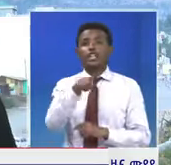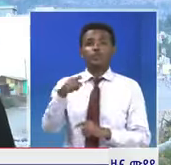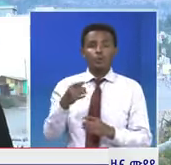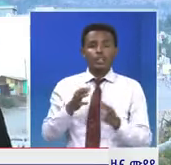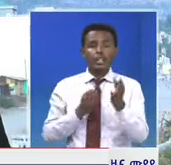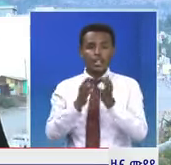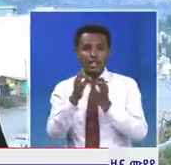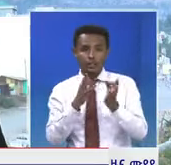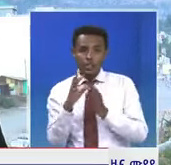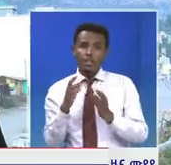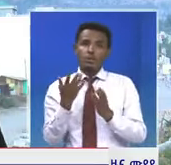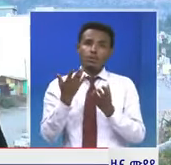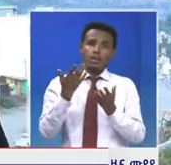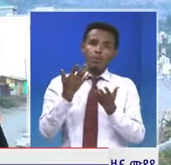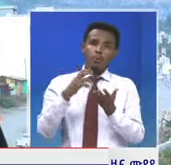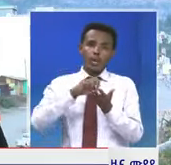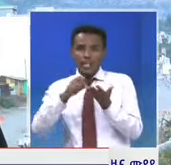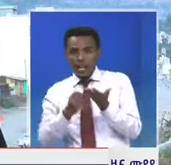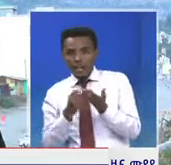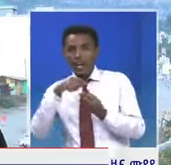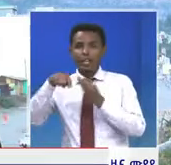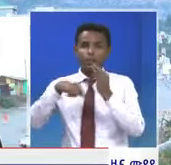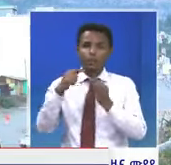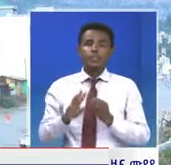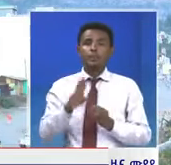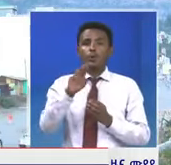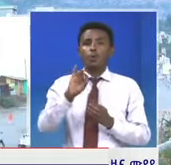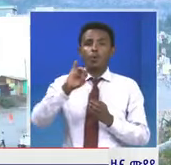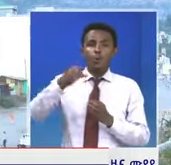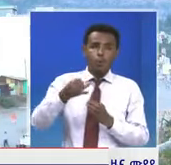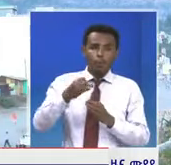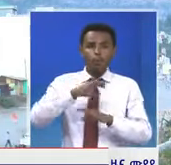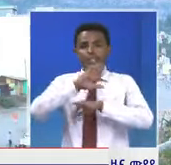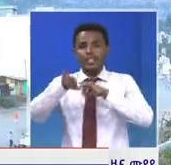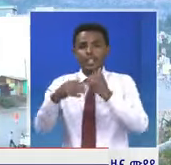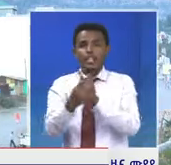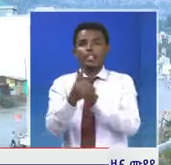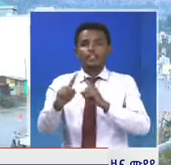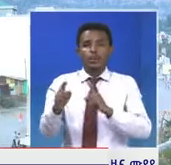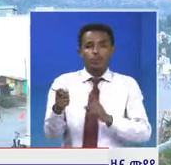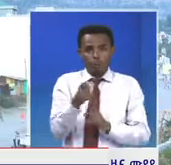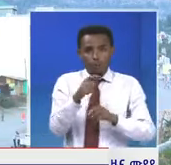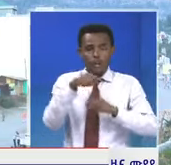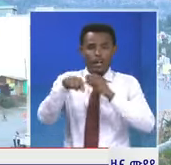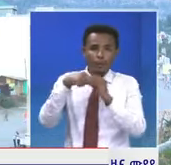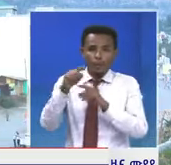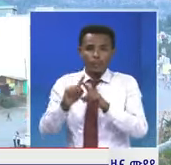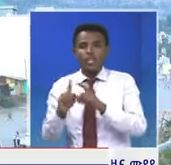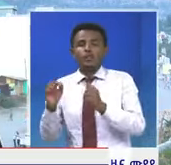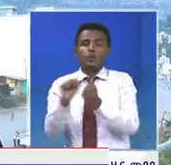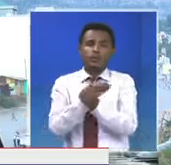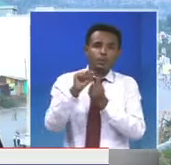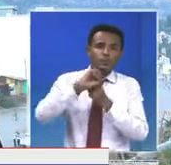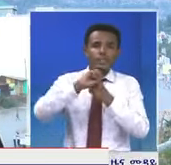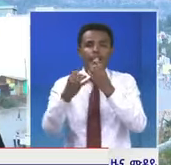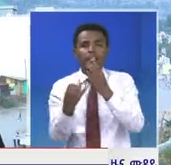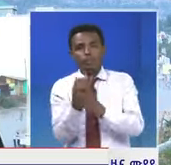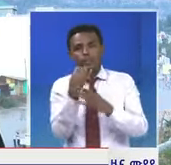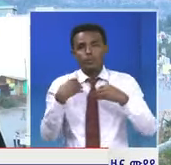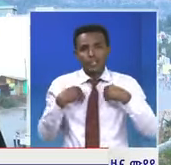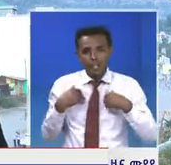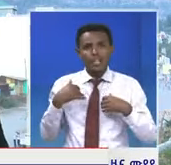እንደገለጹልን በወልዲያና አካባቢው እንዲሁም በሰሜን ወሎ በጥቅል የ ነጻ የወጡ አካባቢዎችን የተለያዩ የወደሙ መሰረተ ልማቶች አሉ።